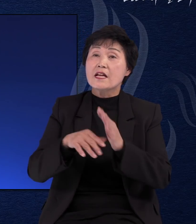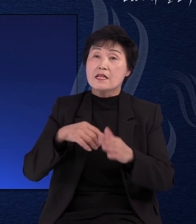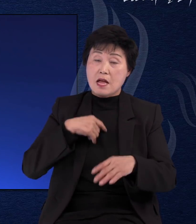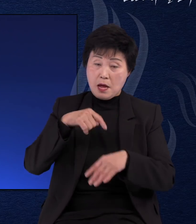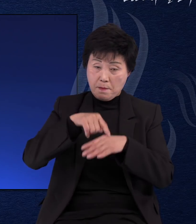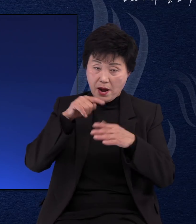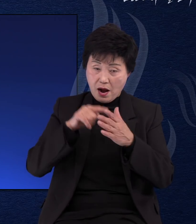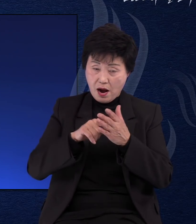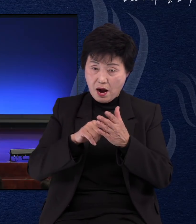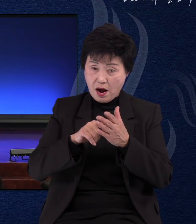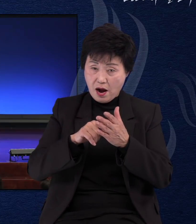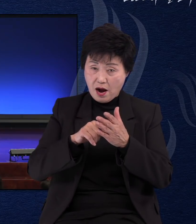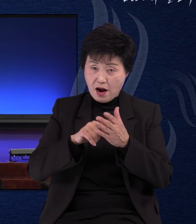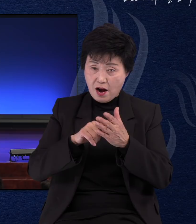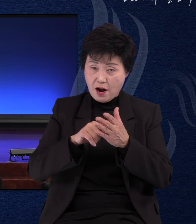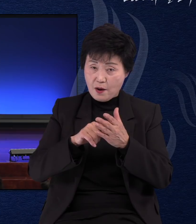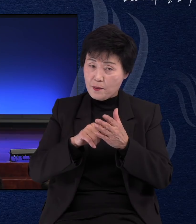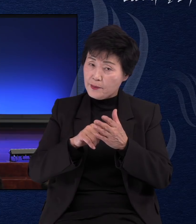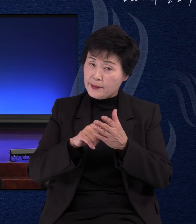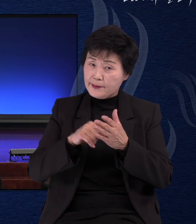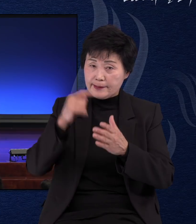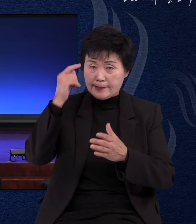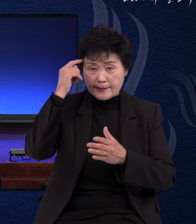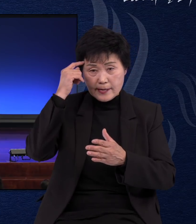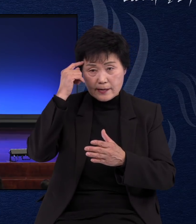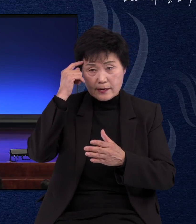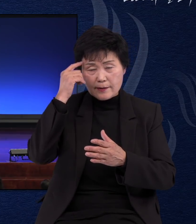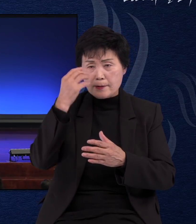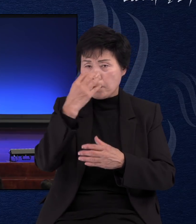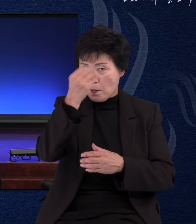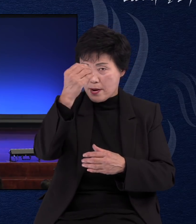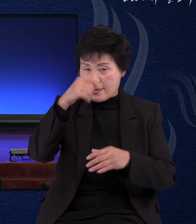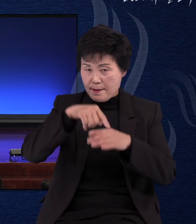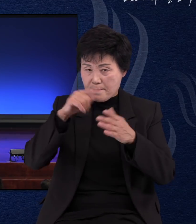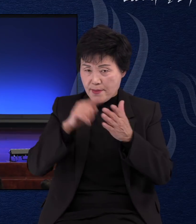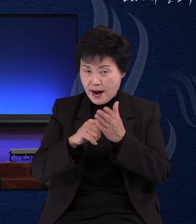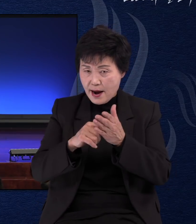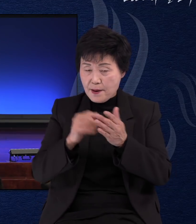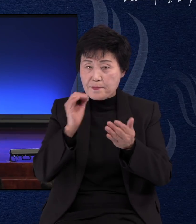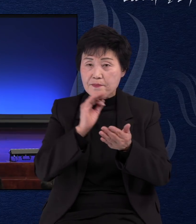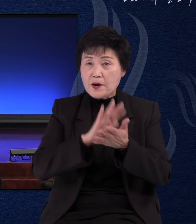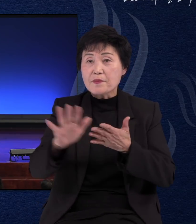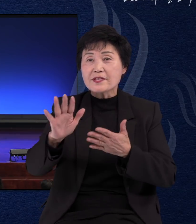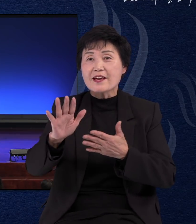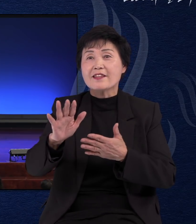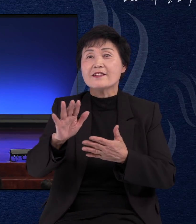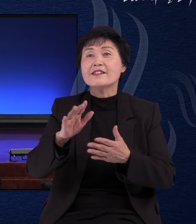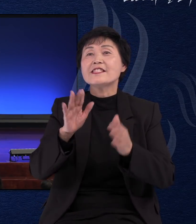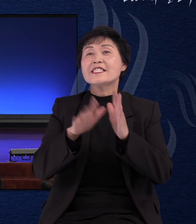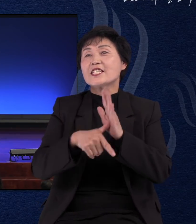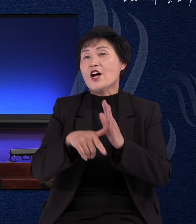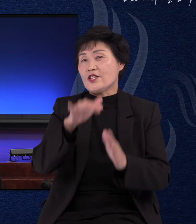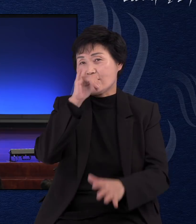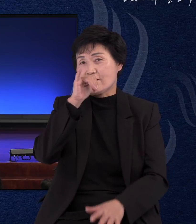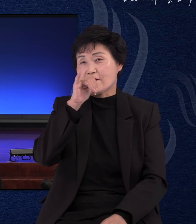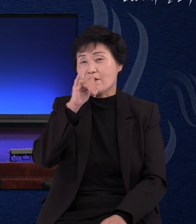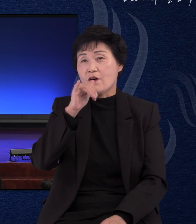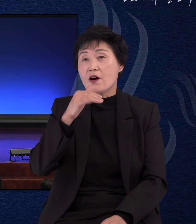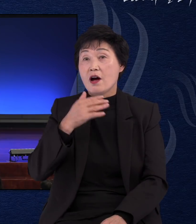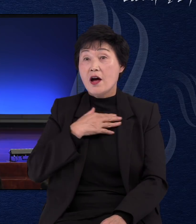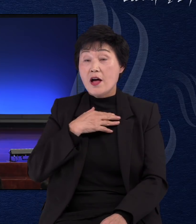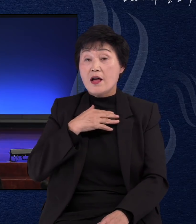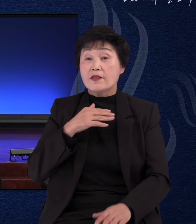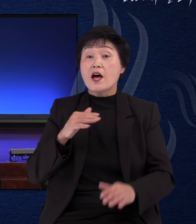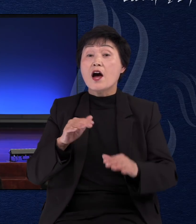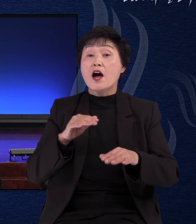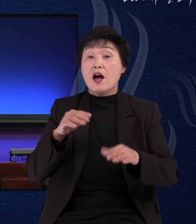무너뜨리는 시간이었는데요, 이상한 교만이 있었습니다. 나는 수준이 높고 성도들의 수준은